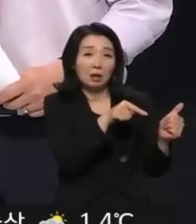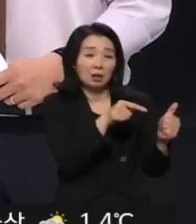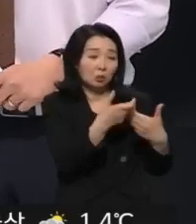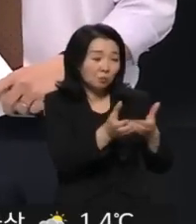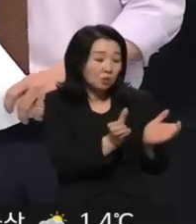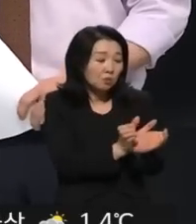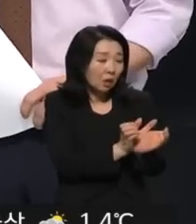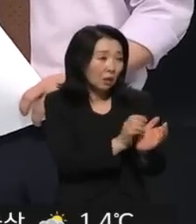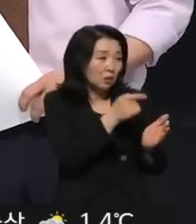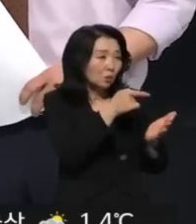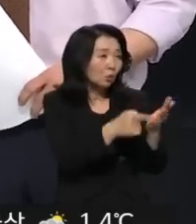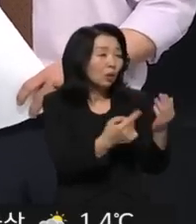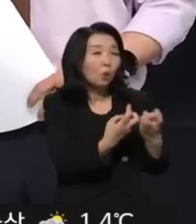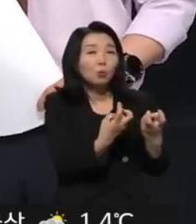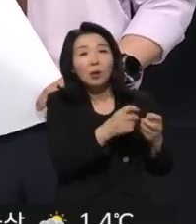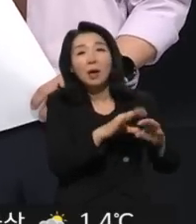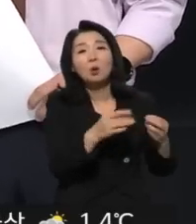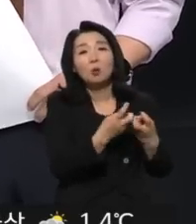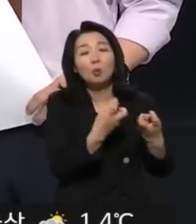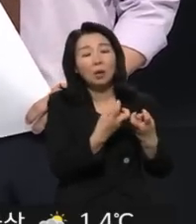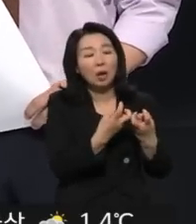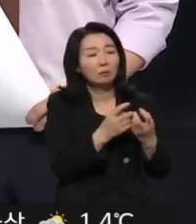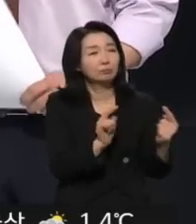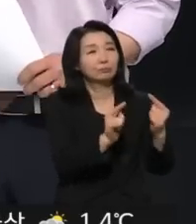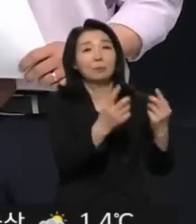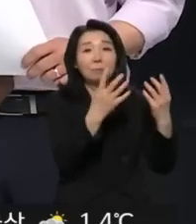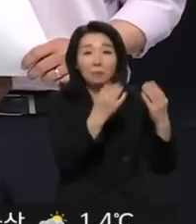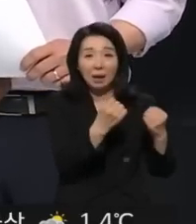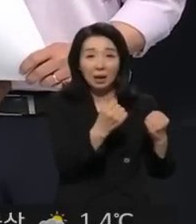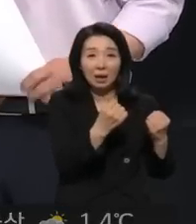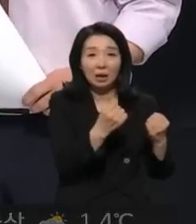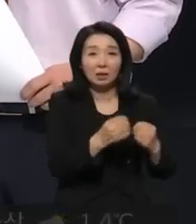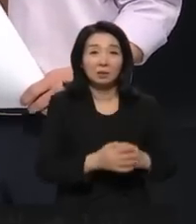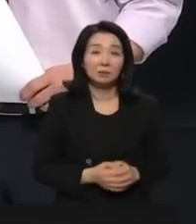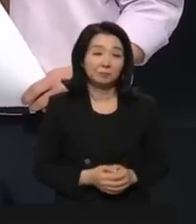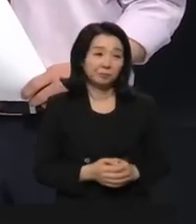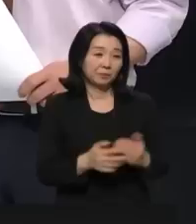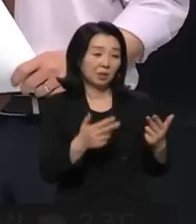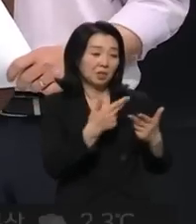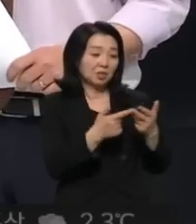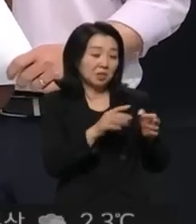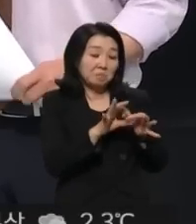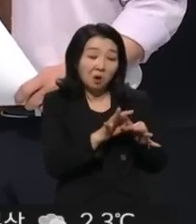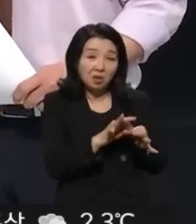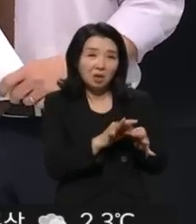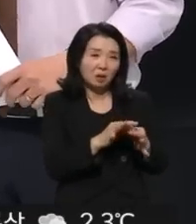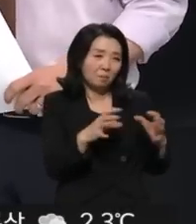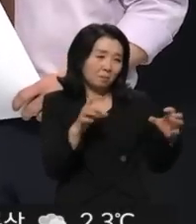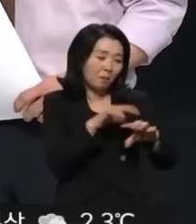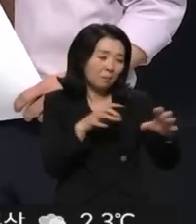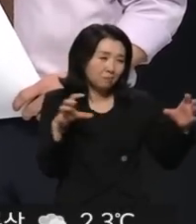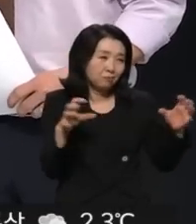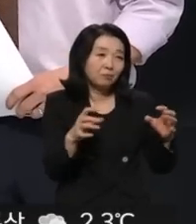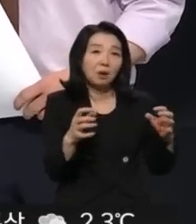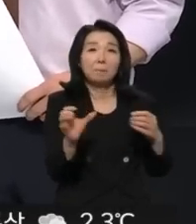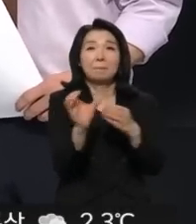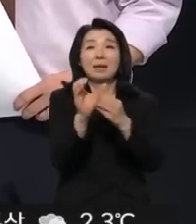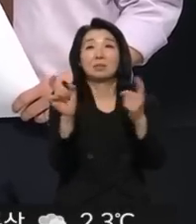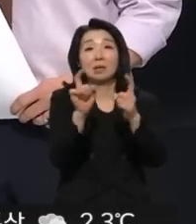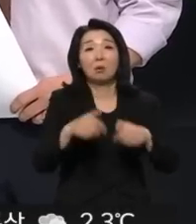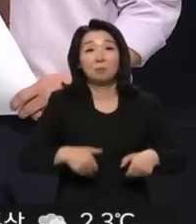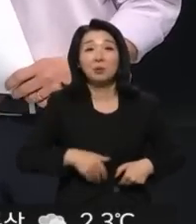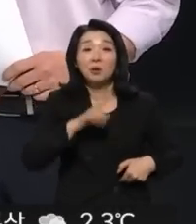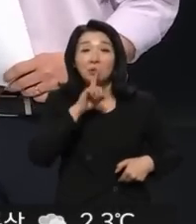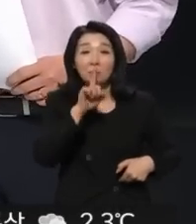갑론을박이 벌어졌습니다. 친명계는 이럴 때일수록 똘똘 뭉쳐서 맞서 싸워야 한다고 목소리를 높이고 있죠.